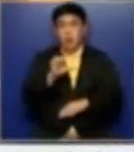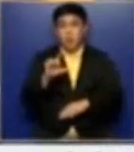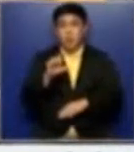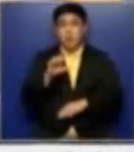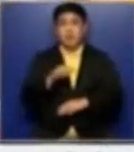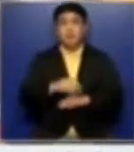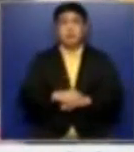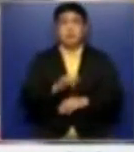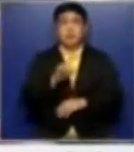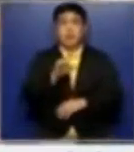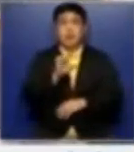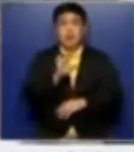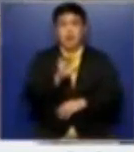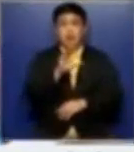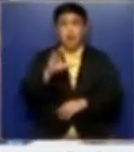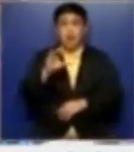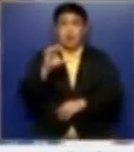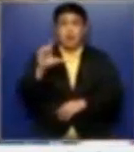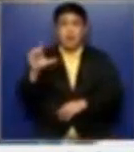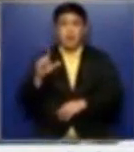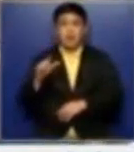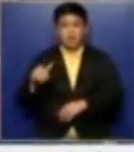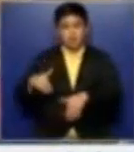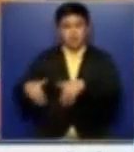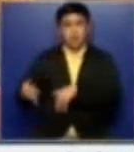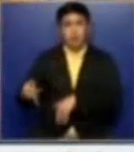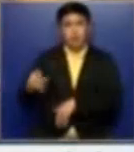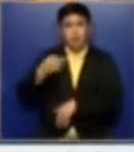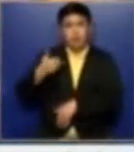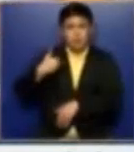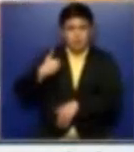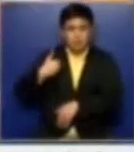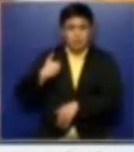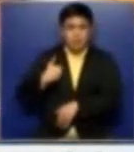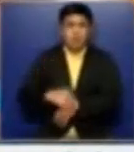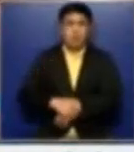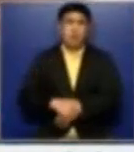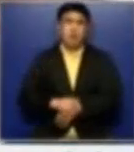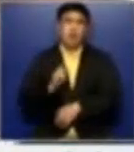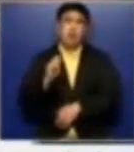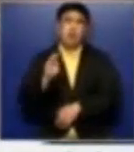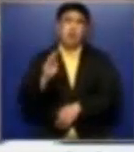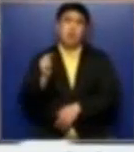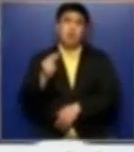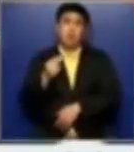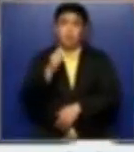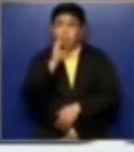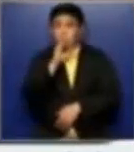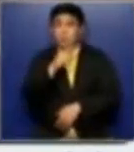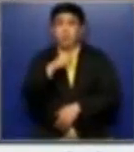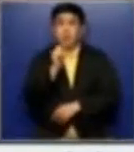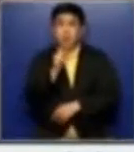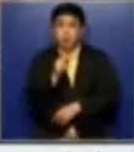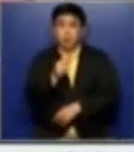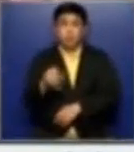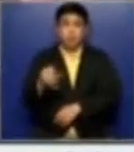กครับชาวบ้านเขามาร้องผมเทศบาลบ้านปทุมนี่ก็มา